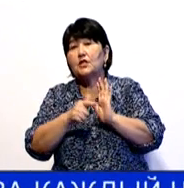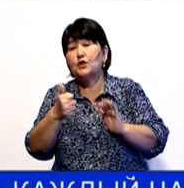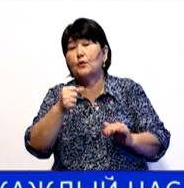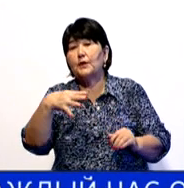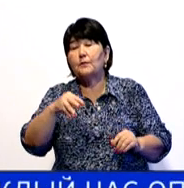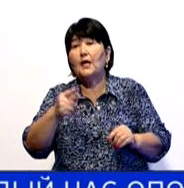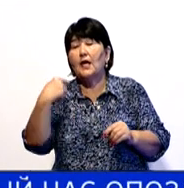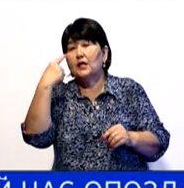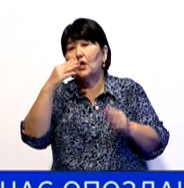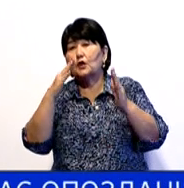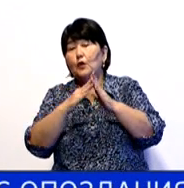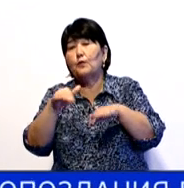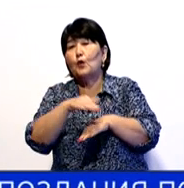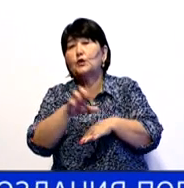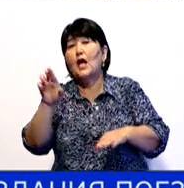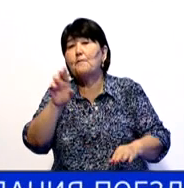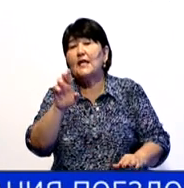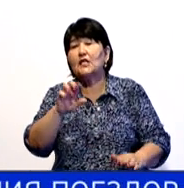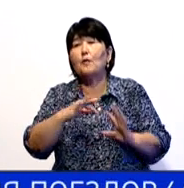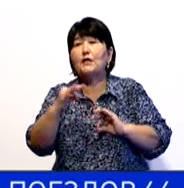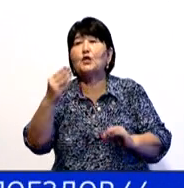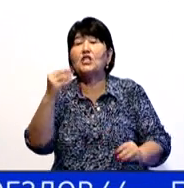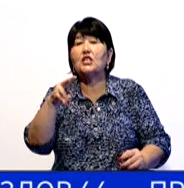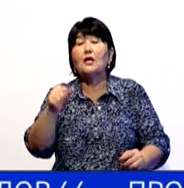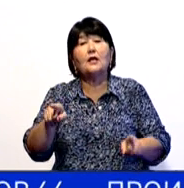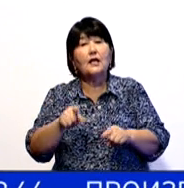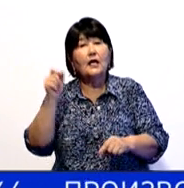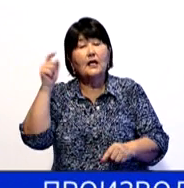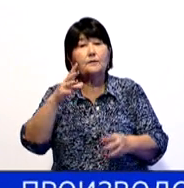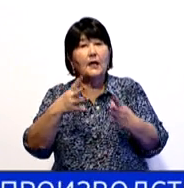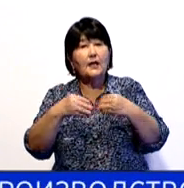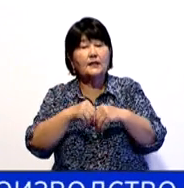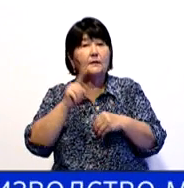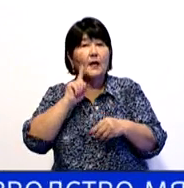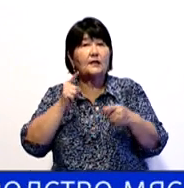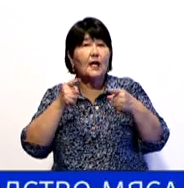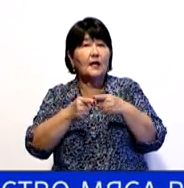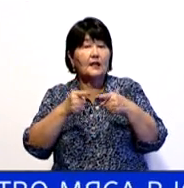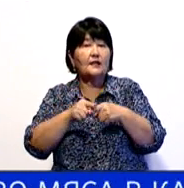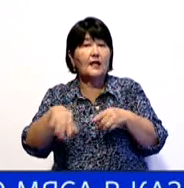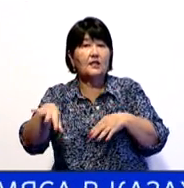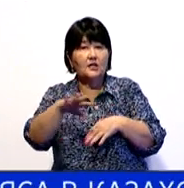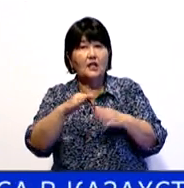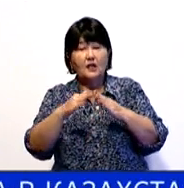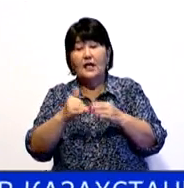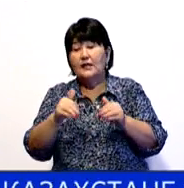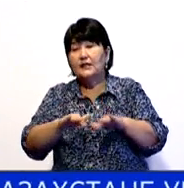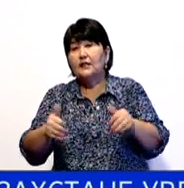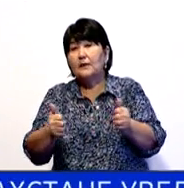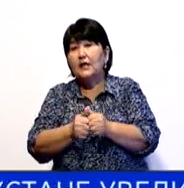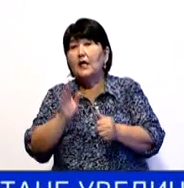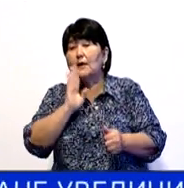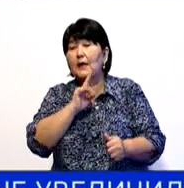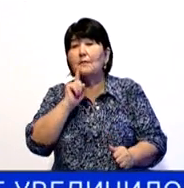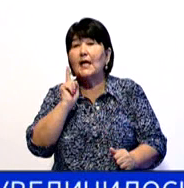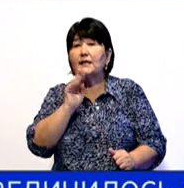в одном из частных домов по улице Бекижанова в поселке Шиеля. Как стало известно, семья арендовала временку в частном секторе. Рядом с детьми находилась мама,